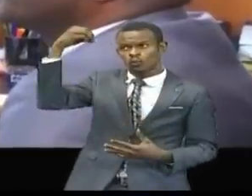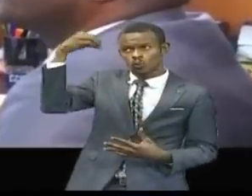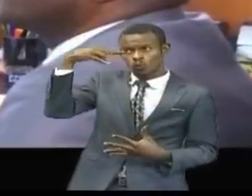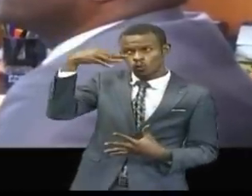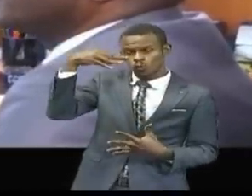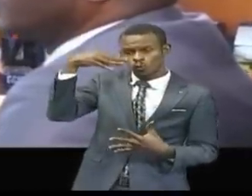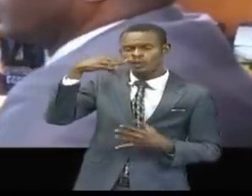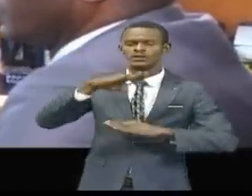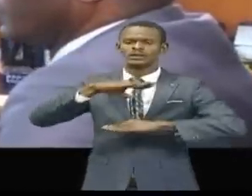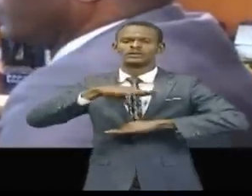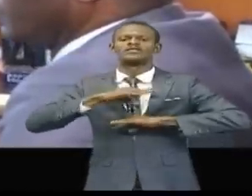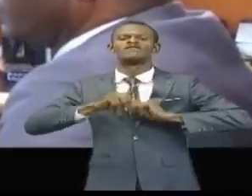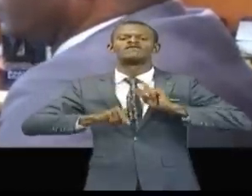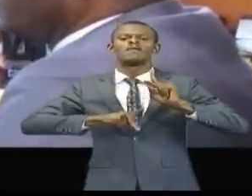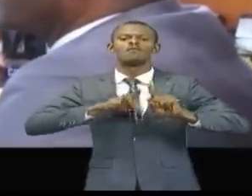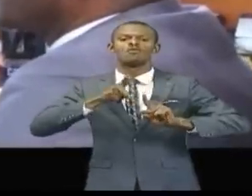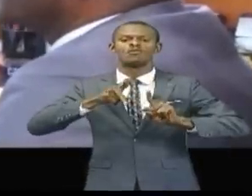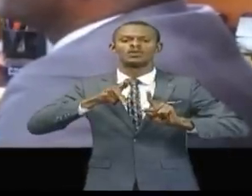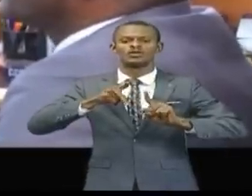la région.